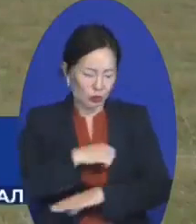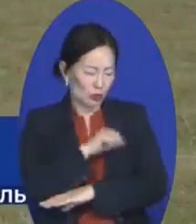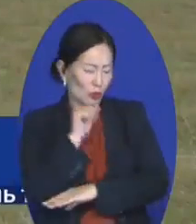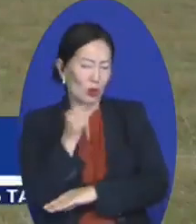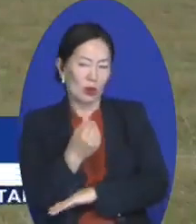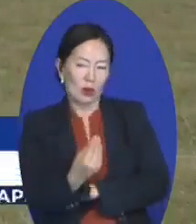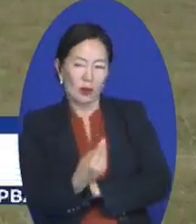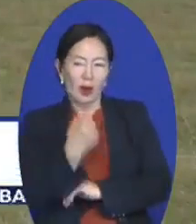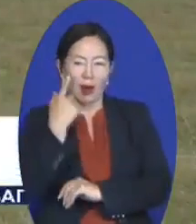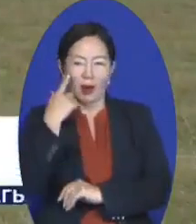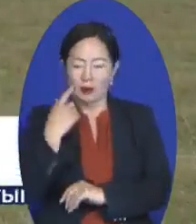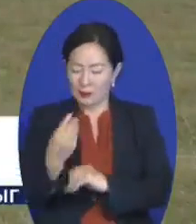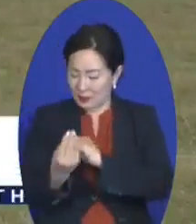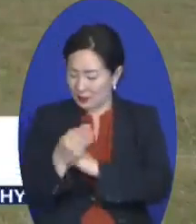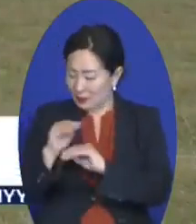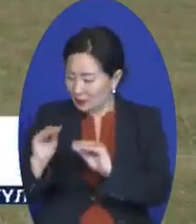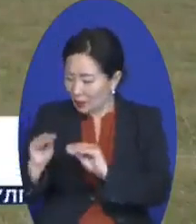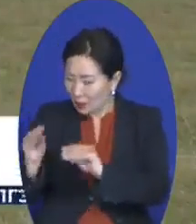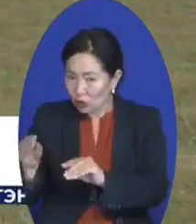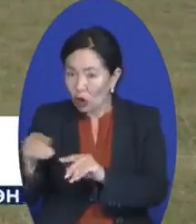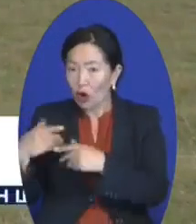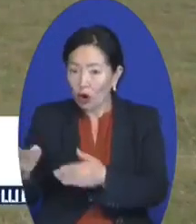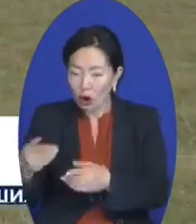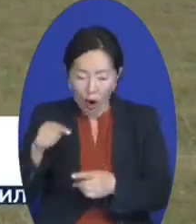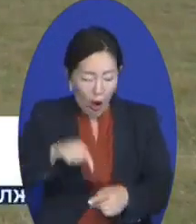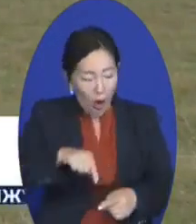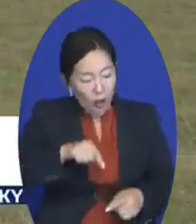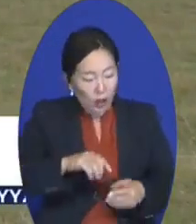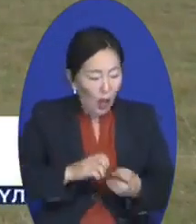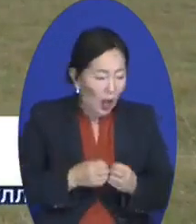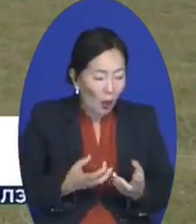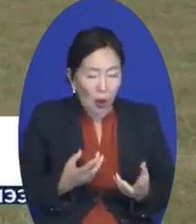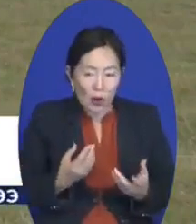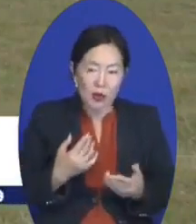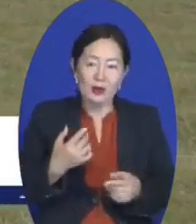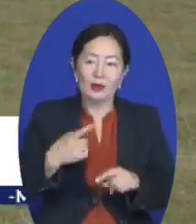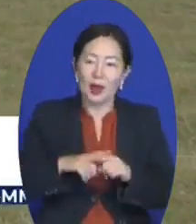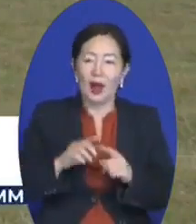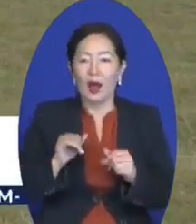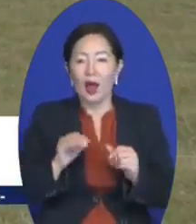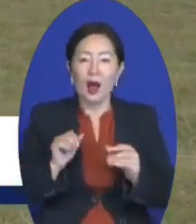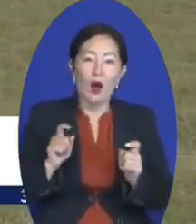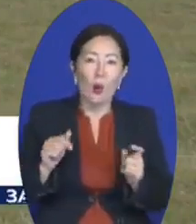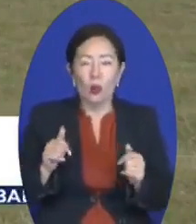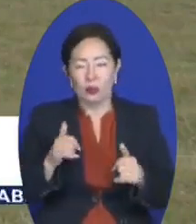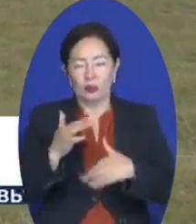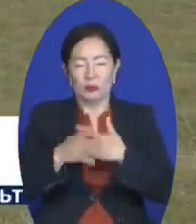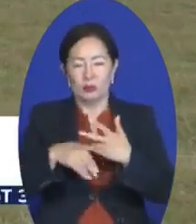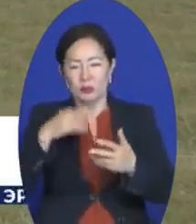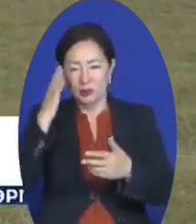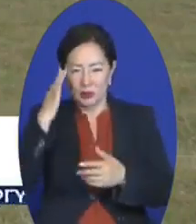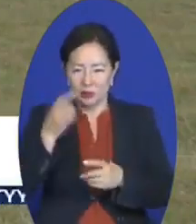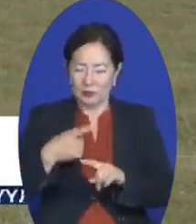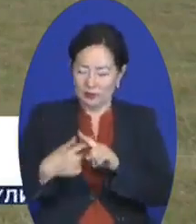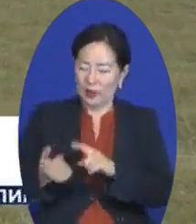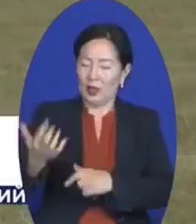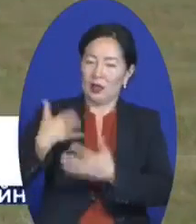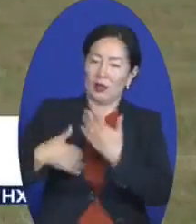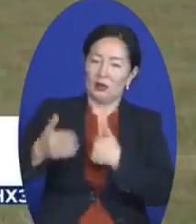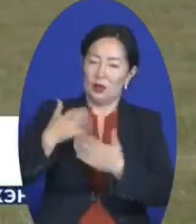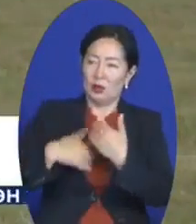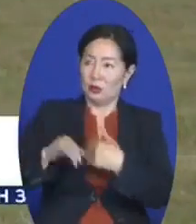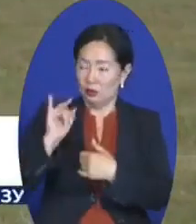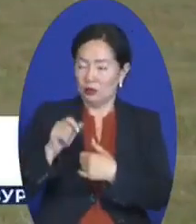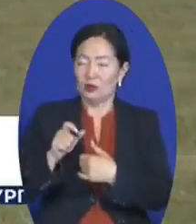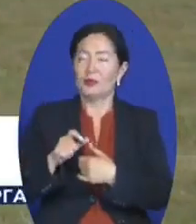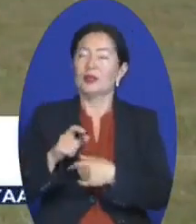байдаг. Нэг юм заагаад өгдөөхөд заавал тэрийг одоо энийг цаашаа дахиад яаж болох вэ гэдэг юм энэ дээр биднээс дандаа эргэлт хийлж яддаг.